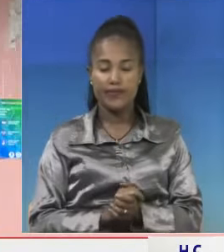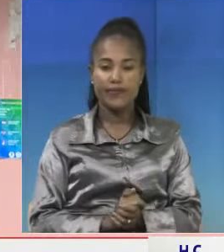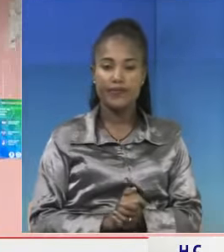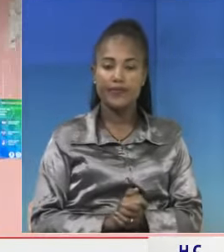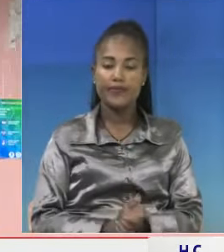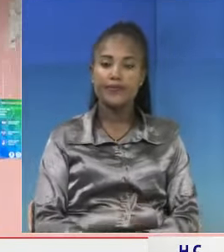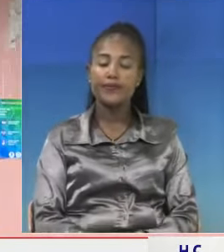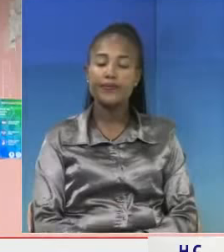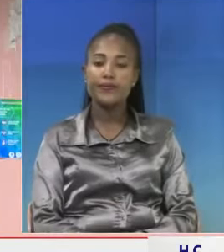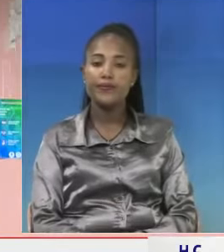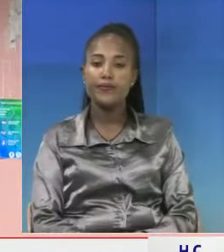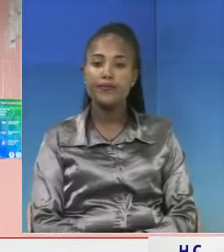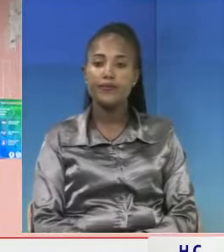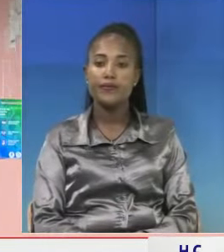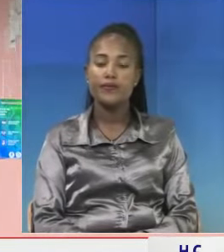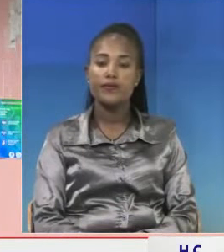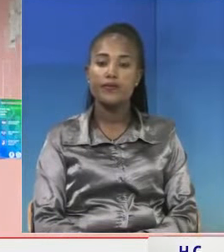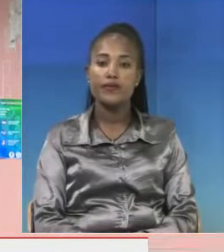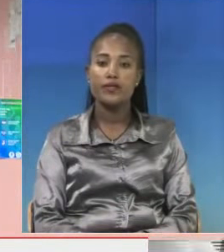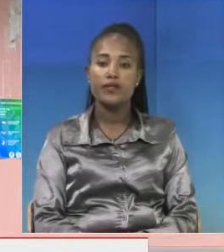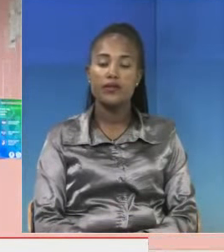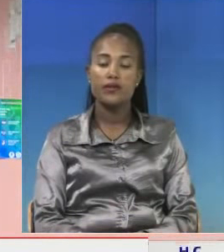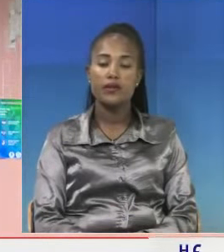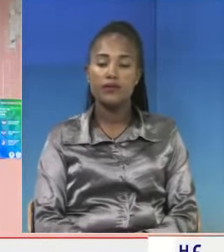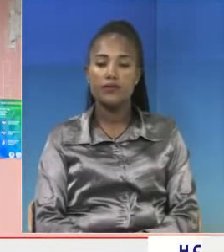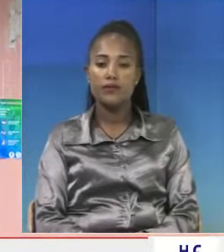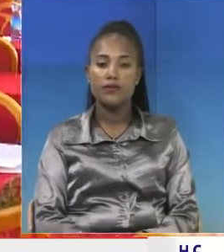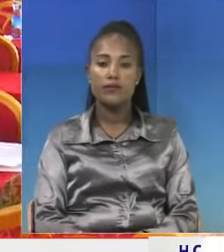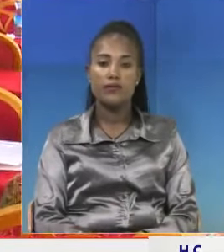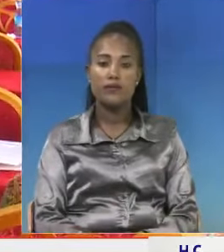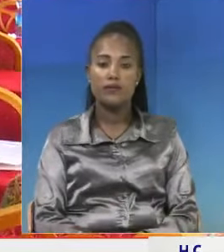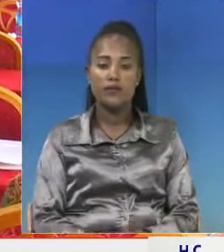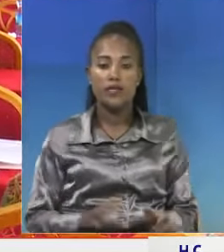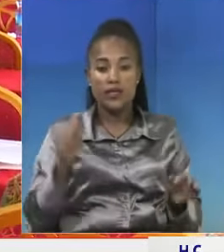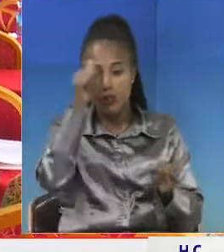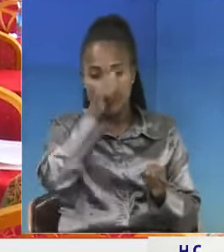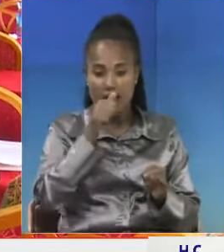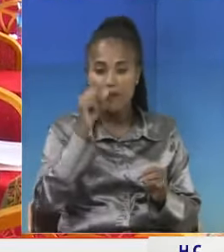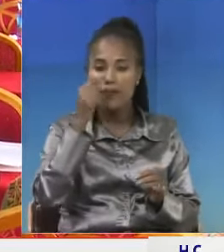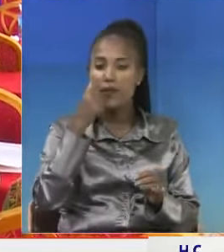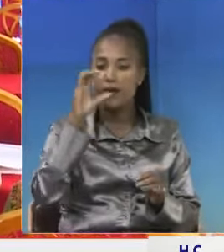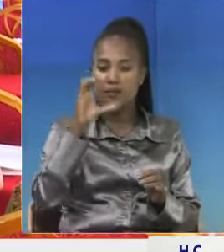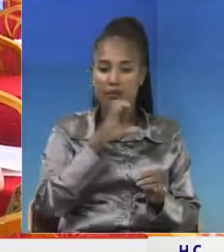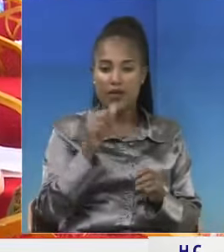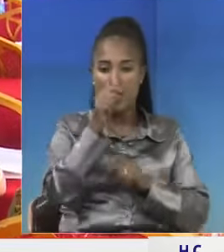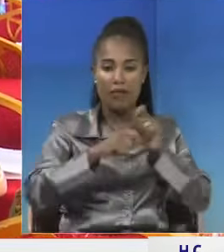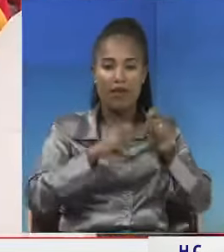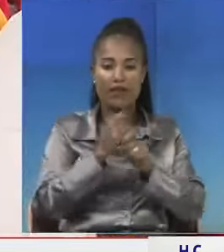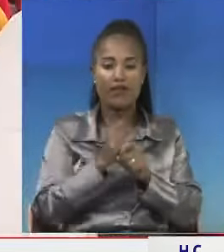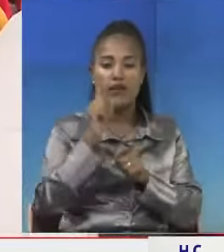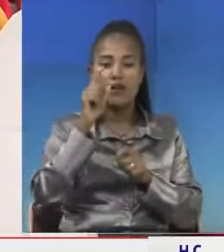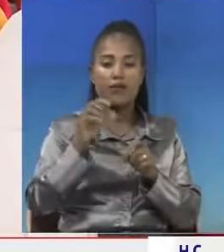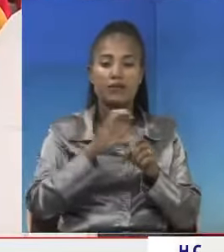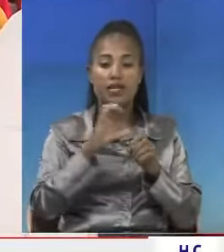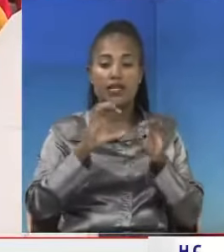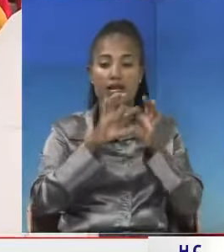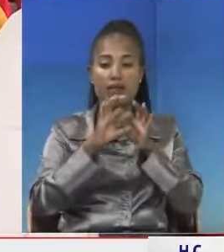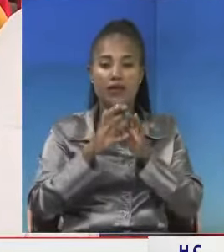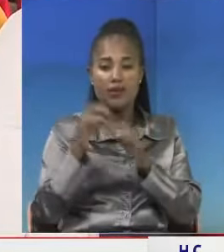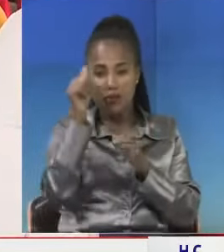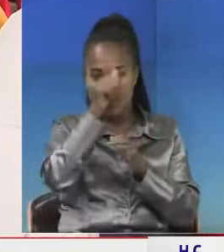more challenges in conducting our exclusively humanitarian mission. የኢትዮጵያ ቀይ መስቀል ማህበር ከዓለም አቀፉ ቀይ መስቀል ኮሚቴ ጋር